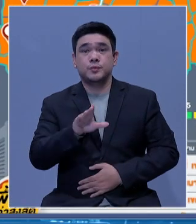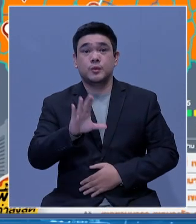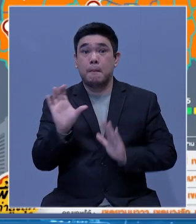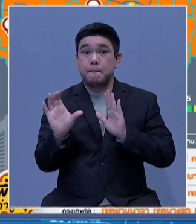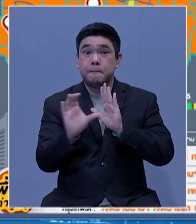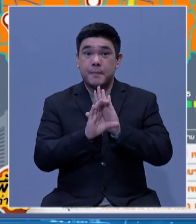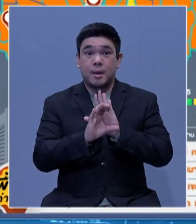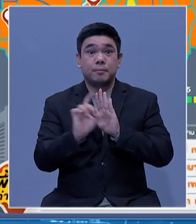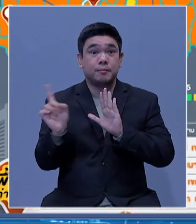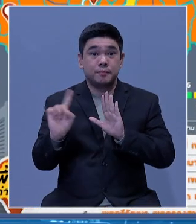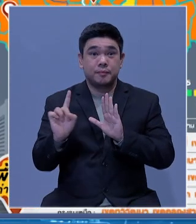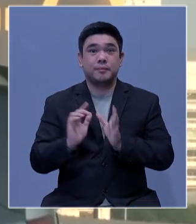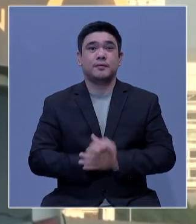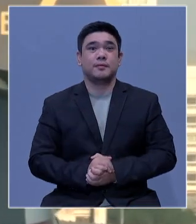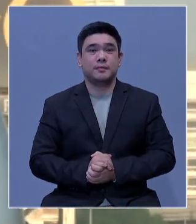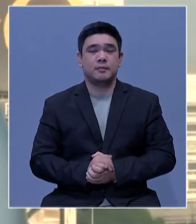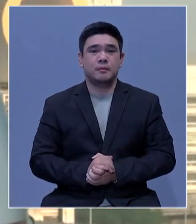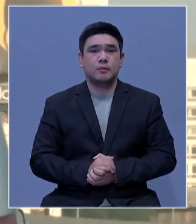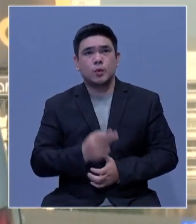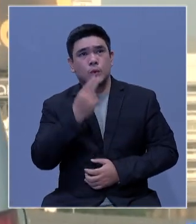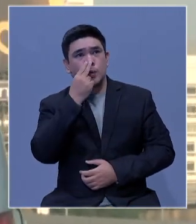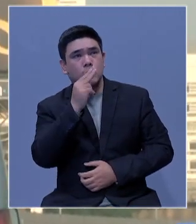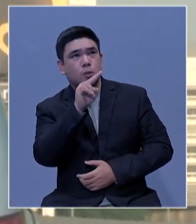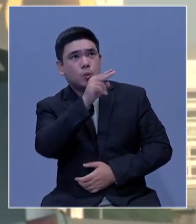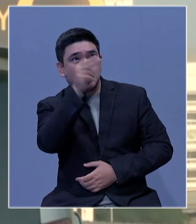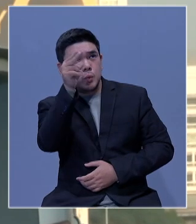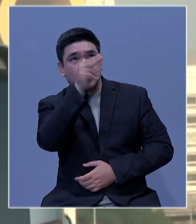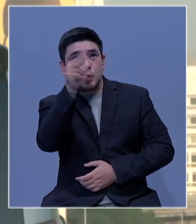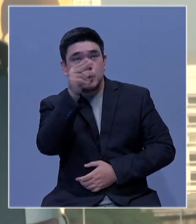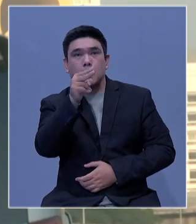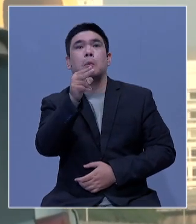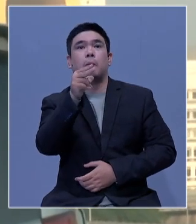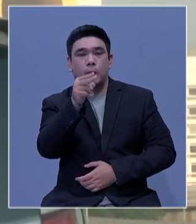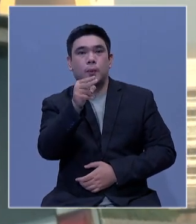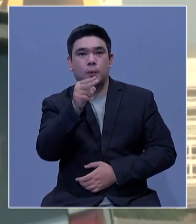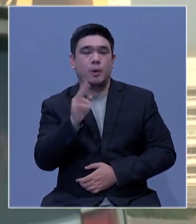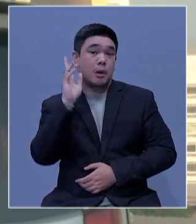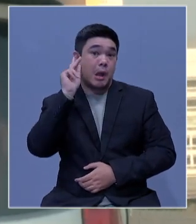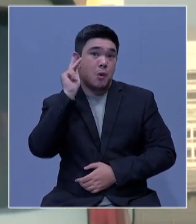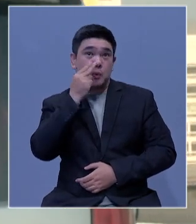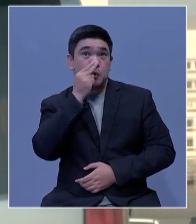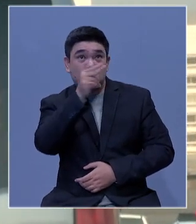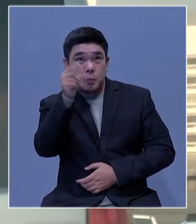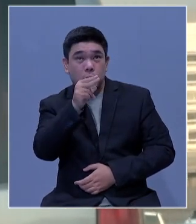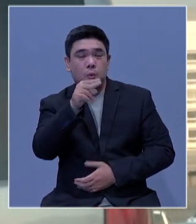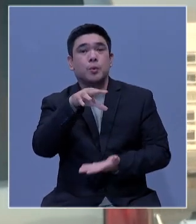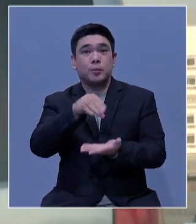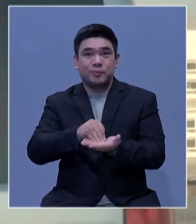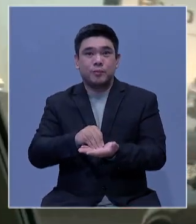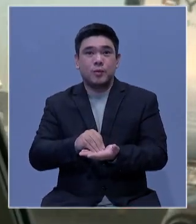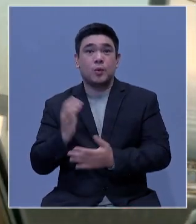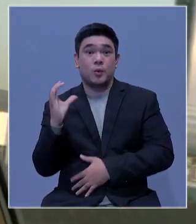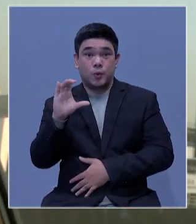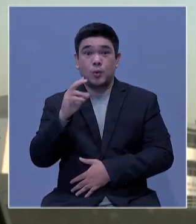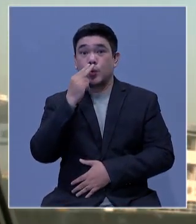ภาพที่มีหลายๆคนเขบันทึกเอามาทีมข่าวเราก็บันทึกภาพมาฝากคุณผู้ชมเหมือนกันนะคะตั้งแต่